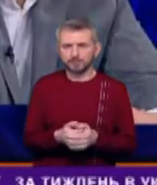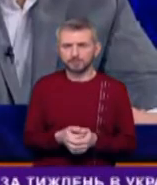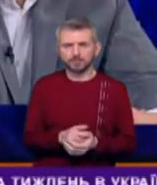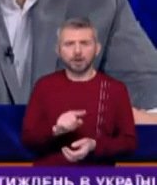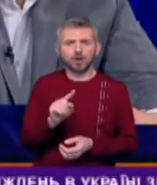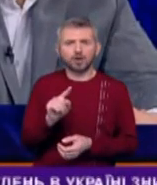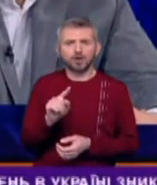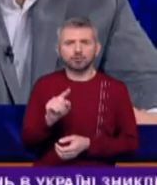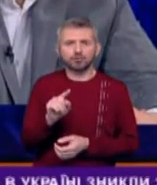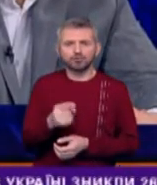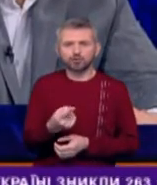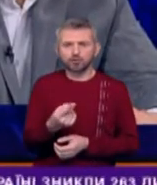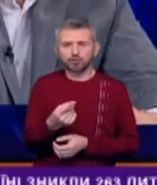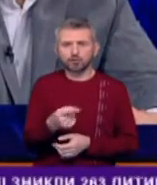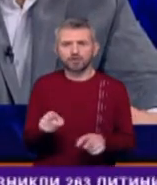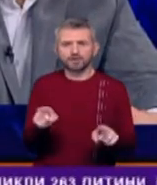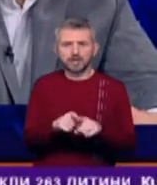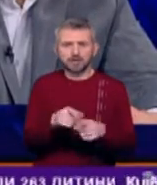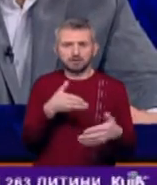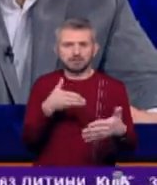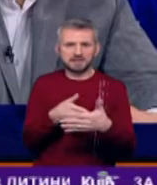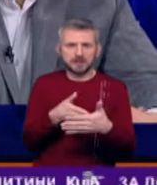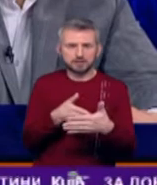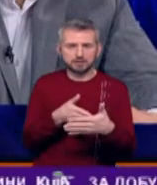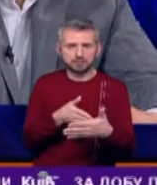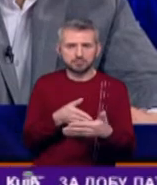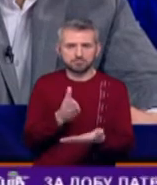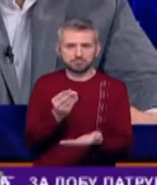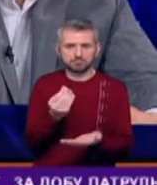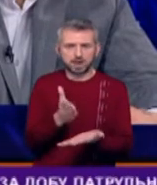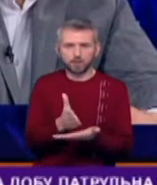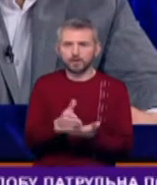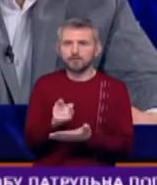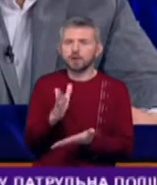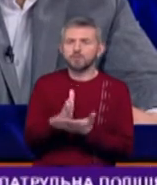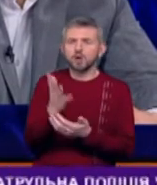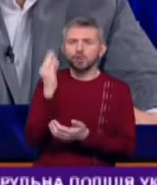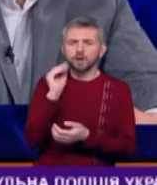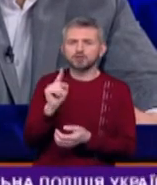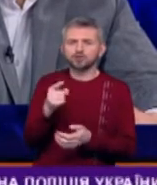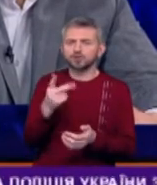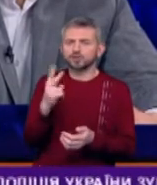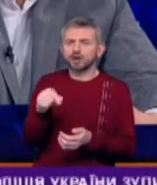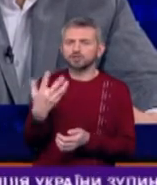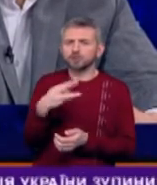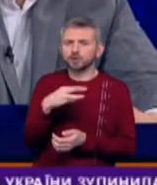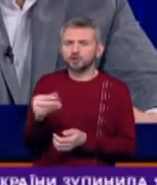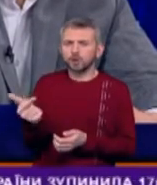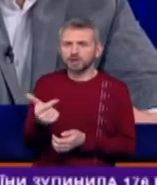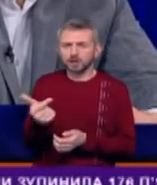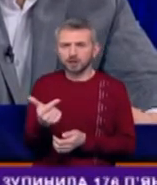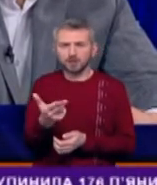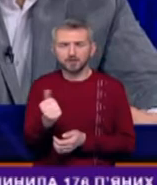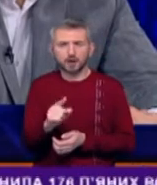Що мусимо в такий ценз майновий? Ви маєте на увазі, чому стоїть 2,5 мільйони гривень?